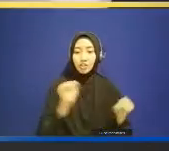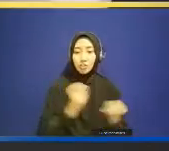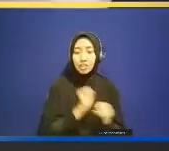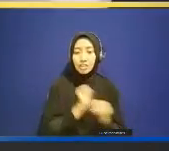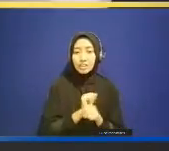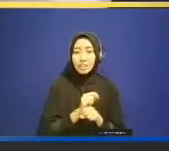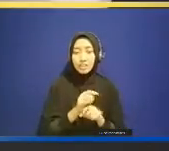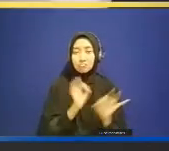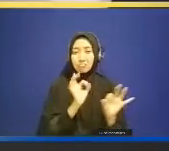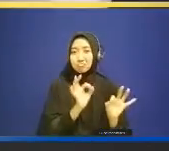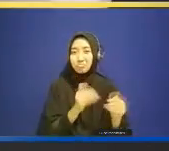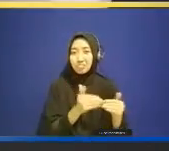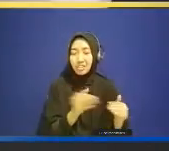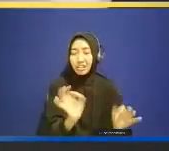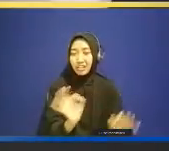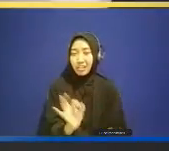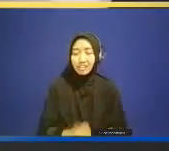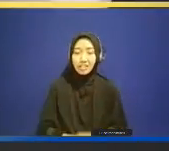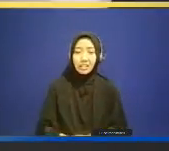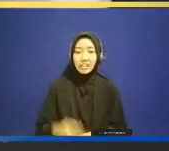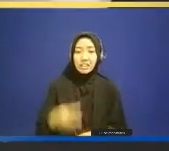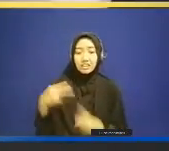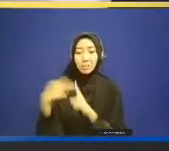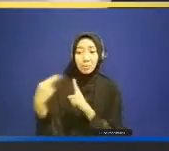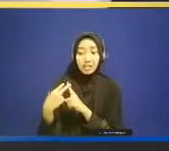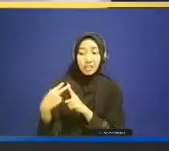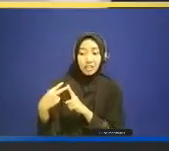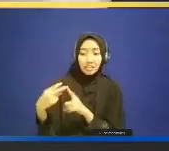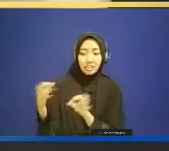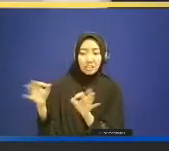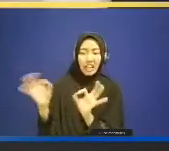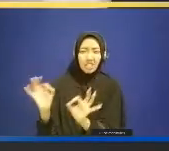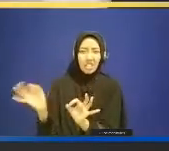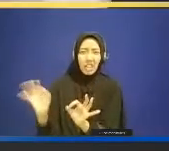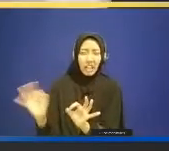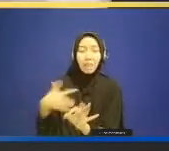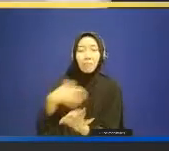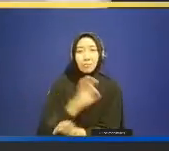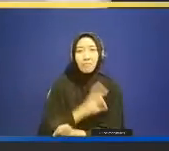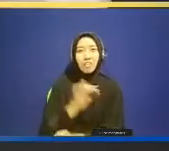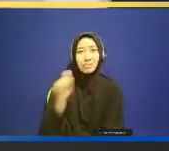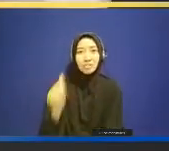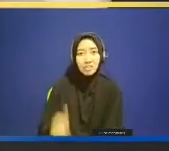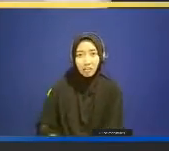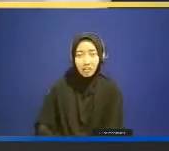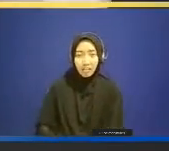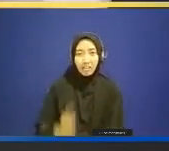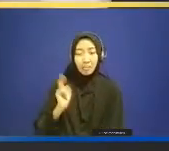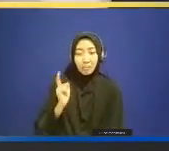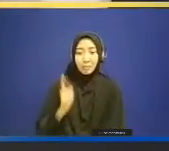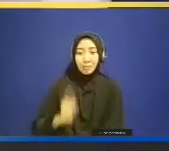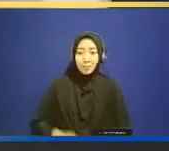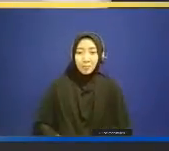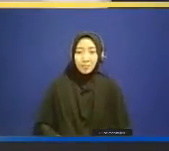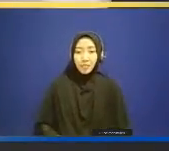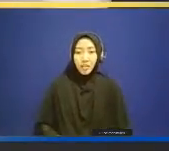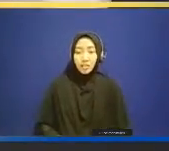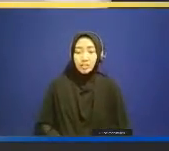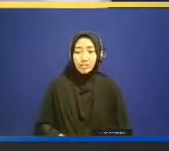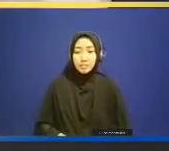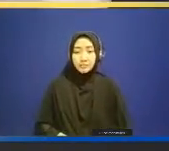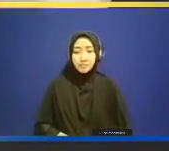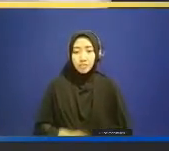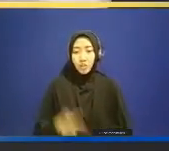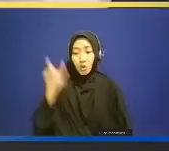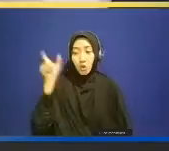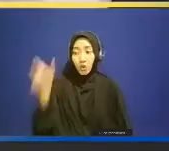Saya punya pandangan lain Justru ketidakefektifan itu itu sangat bermanfaat karena begini orang itu